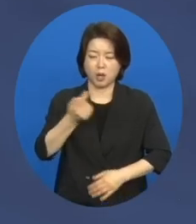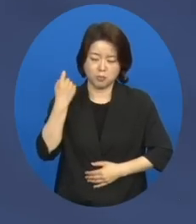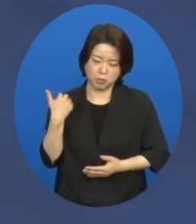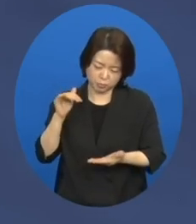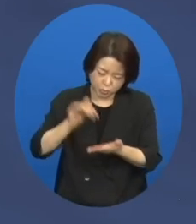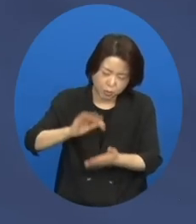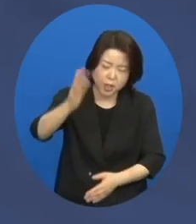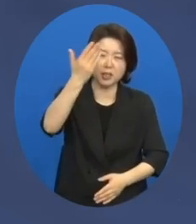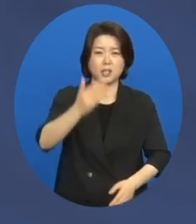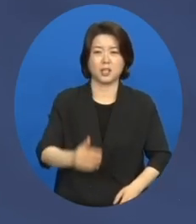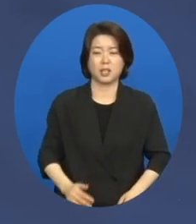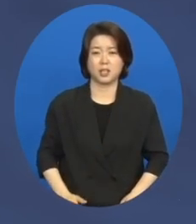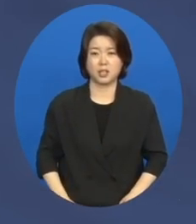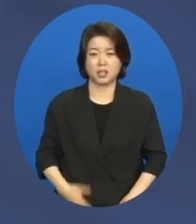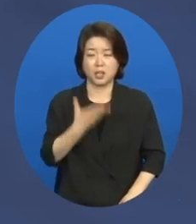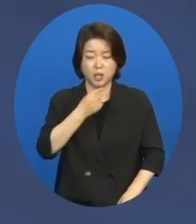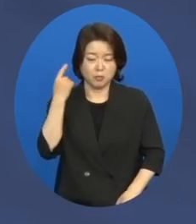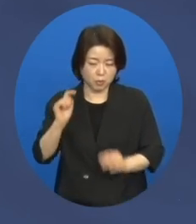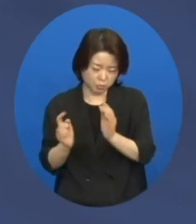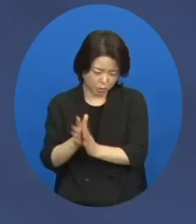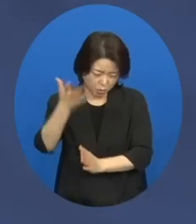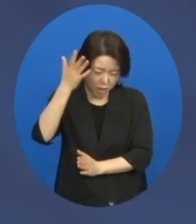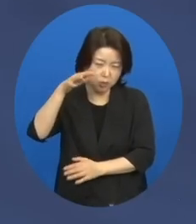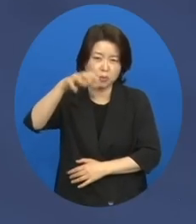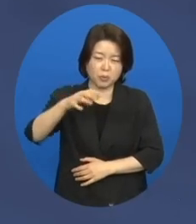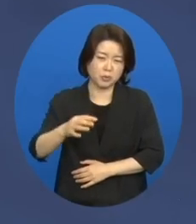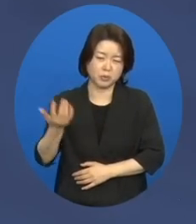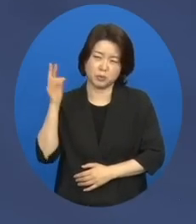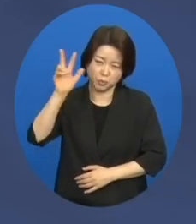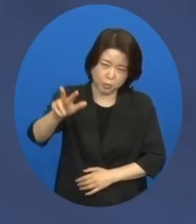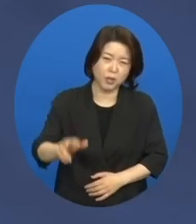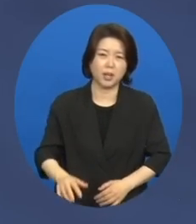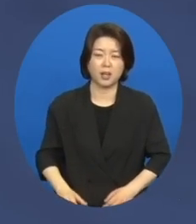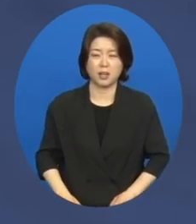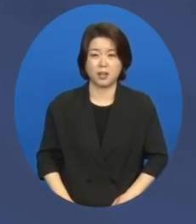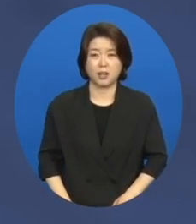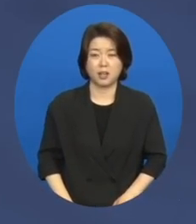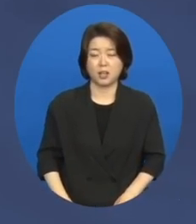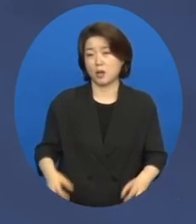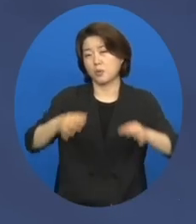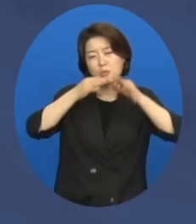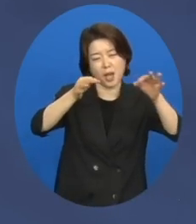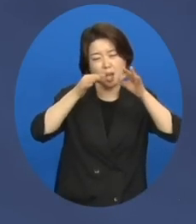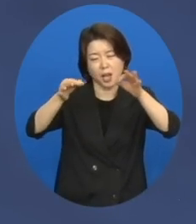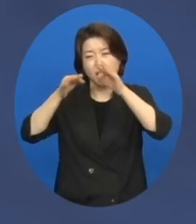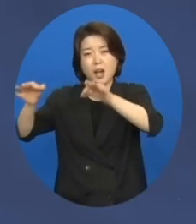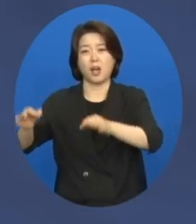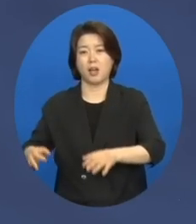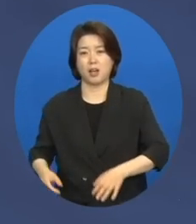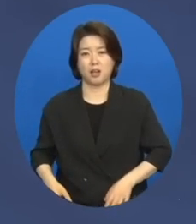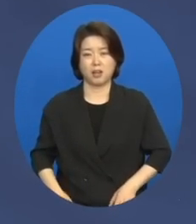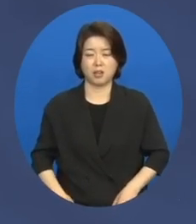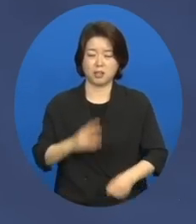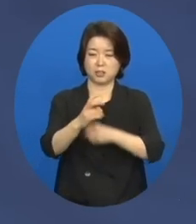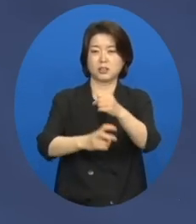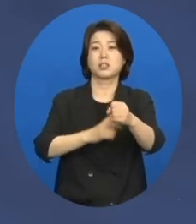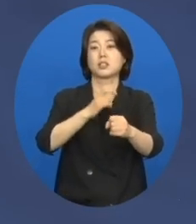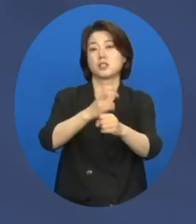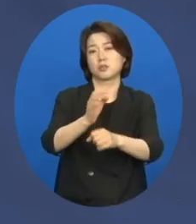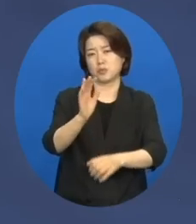한다고, 복음을 영화롭게 하는 자리로 가야 한다고. 그리고 외치기 시작했어요. 거의 20년이